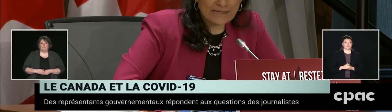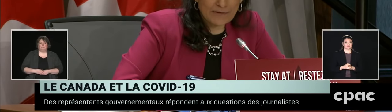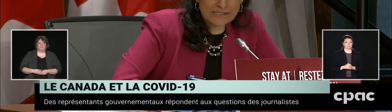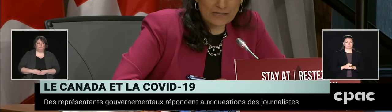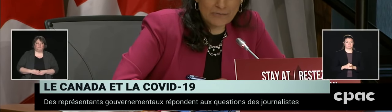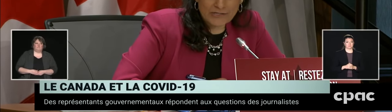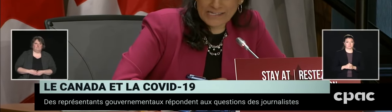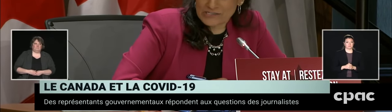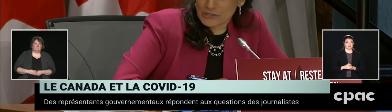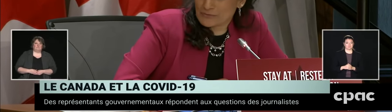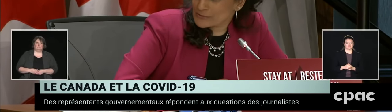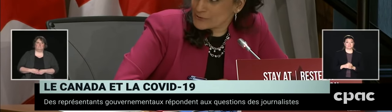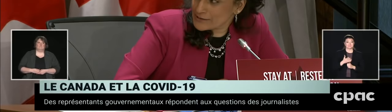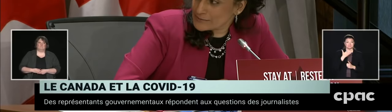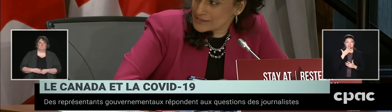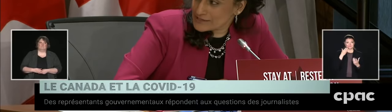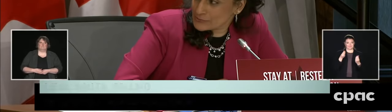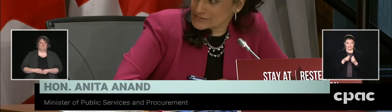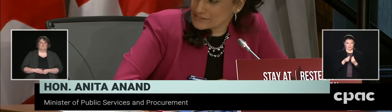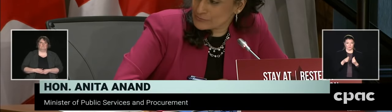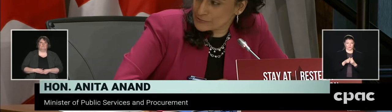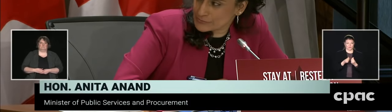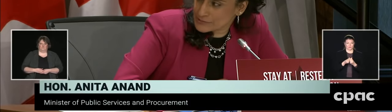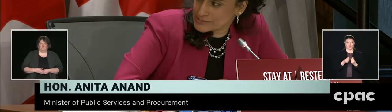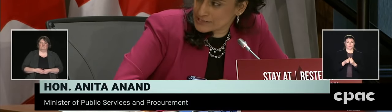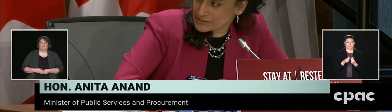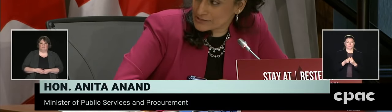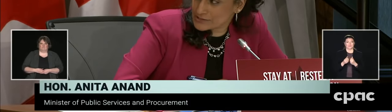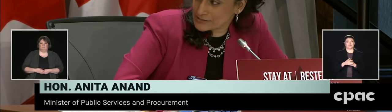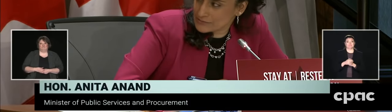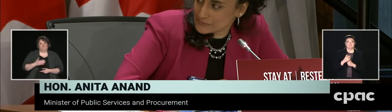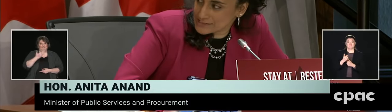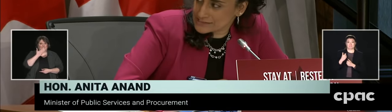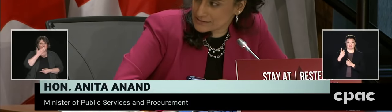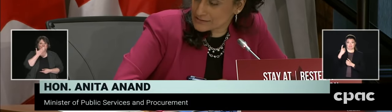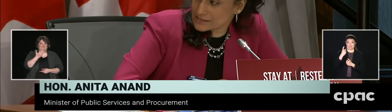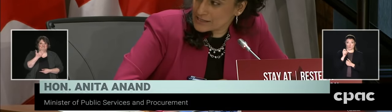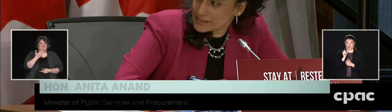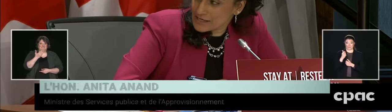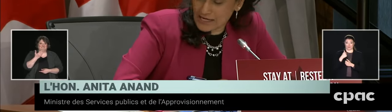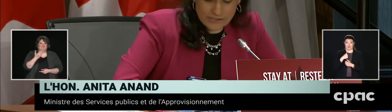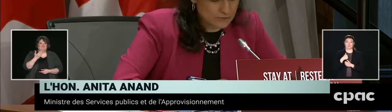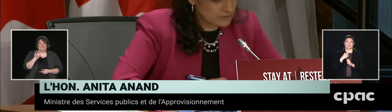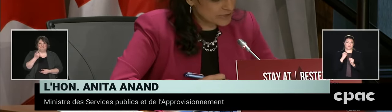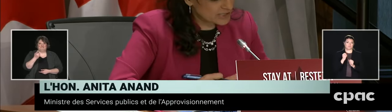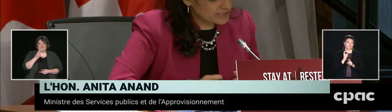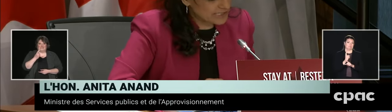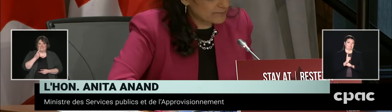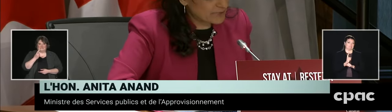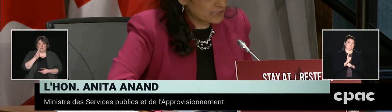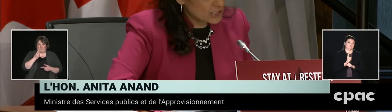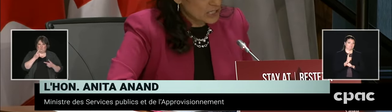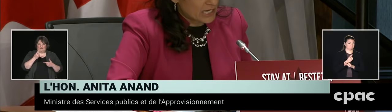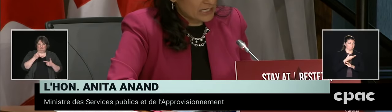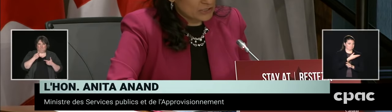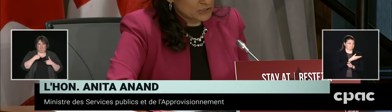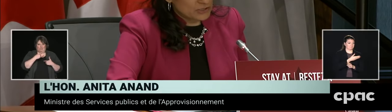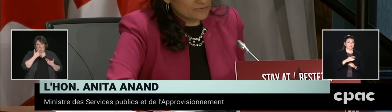Ça, ce n'est pas seulement une question pour moi, mais aussi pour peut-être ministre Hajdu ou Dr. Tam.